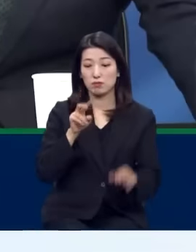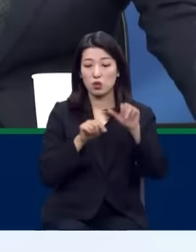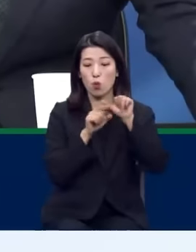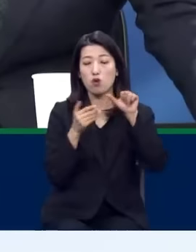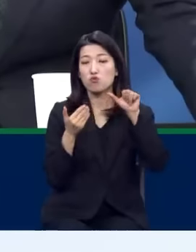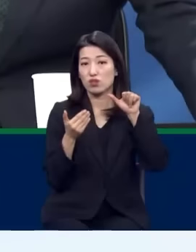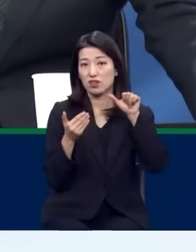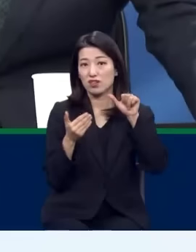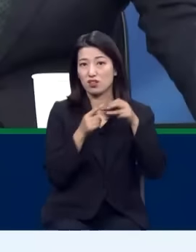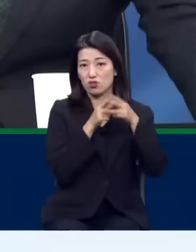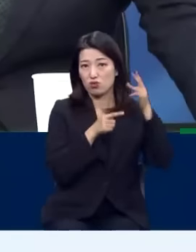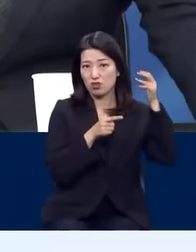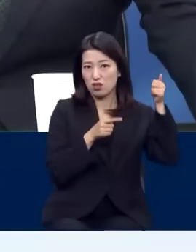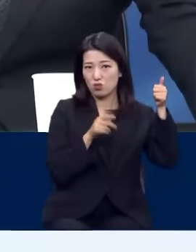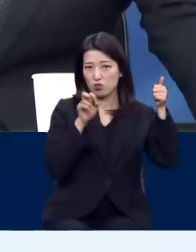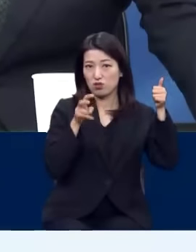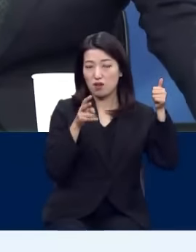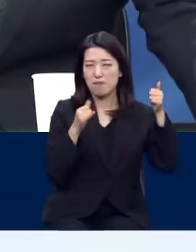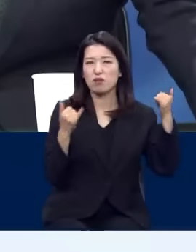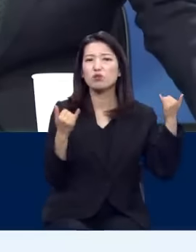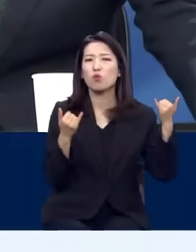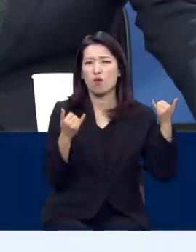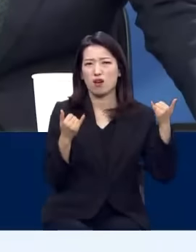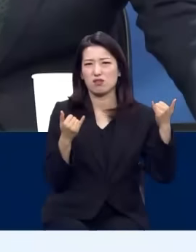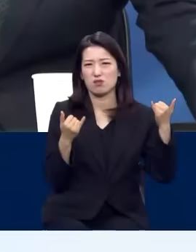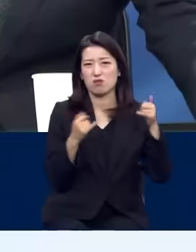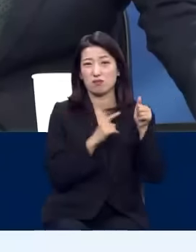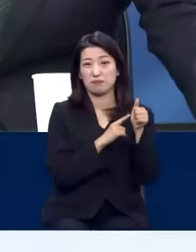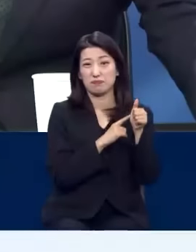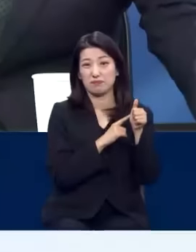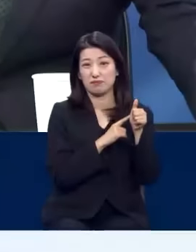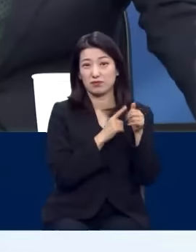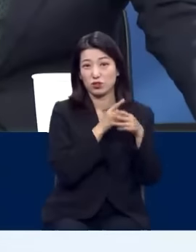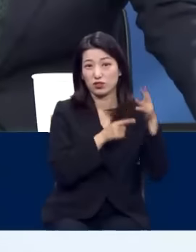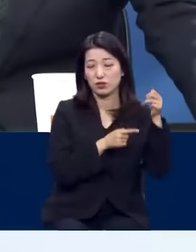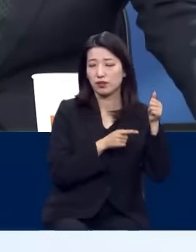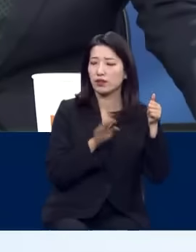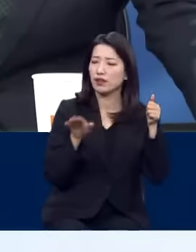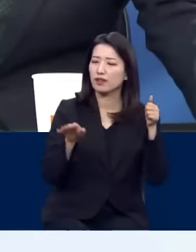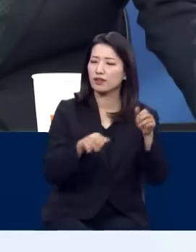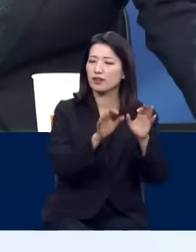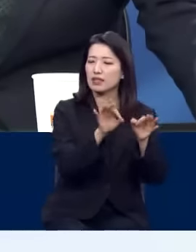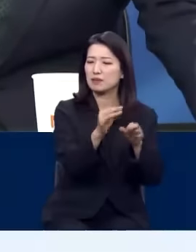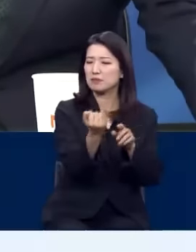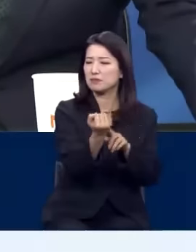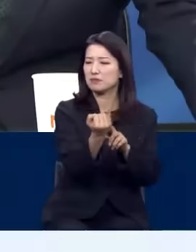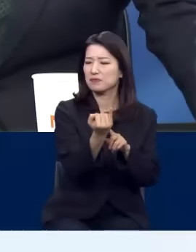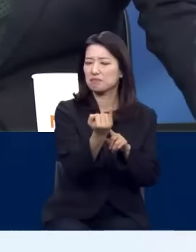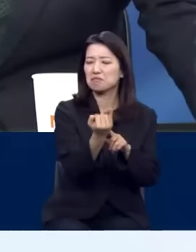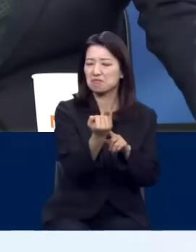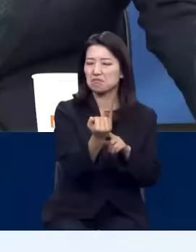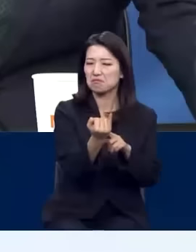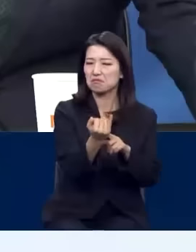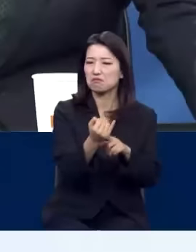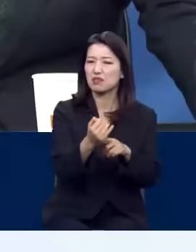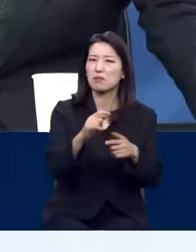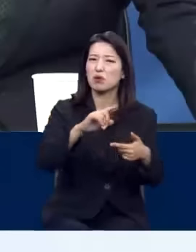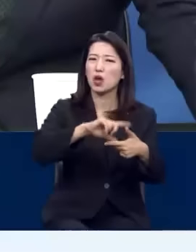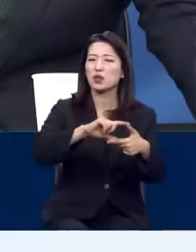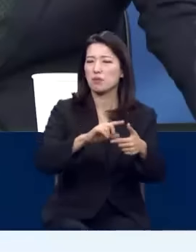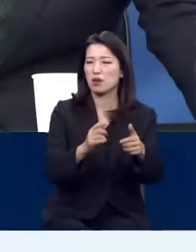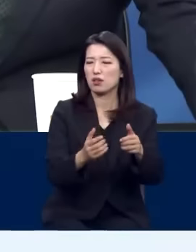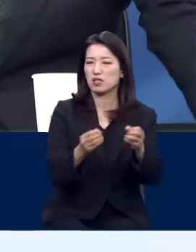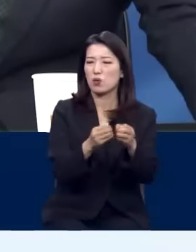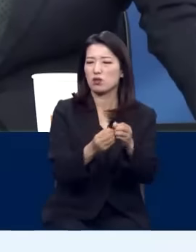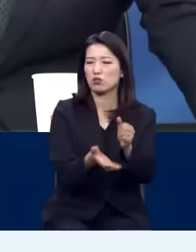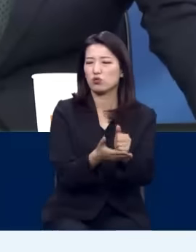이씨와 대통령과의 통화부터 이제 이게 쭉 비화되는 글쎄요 지금 저는 명태 씨가 뭔가